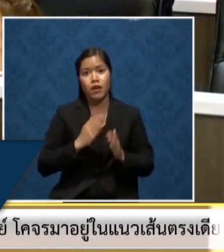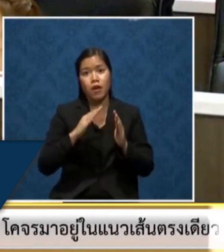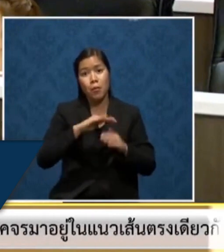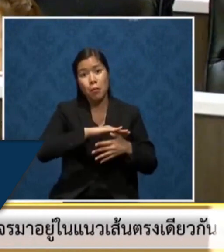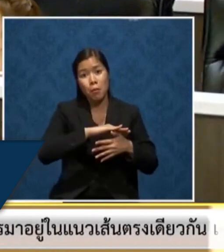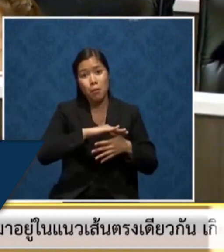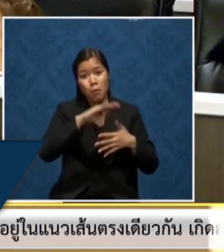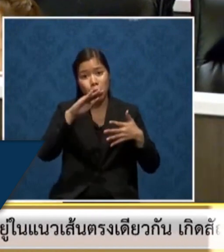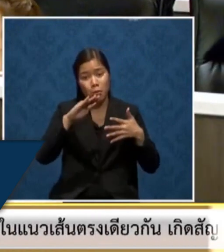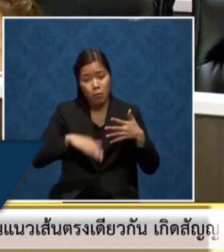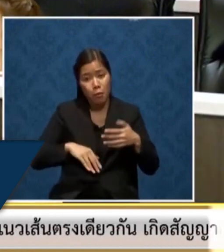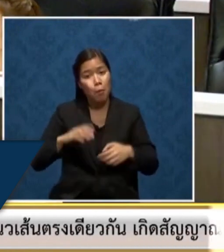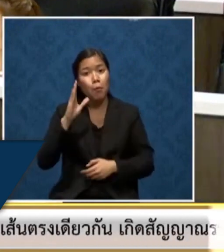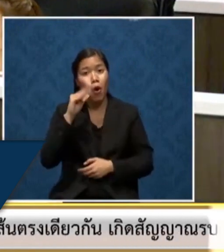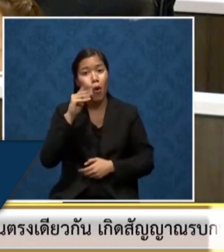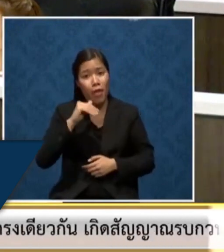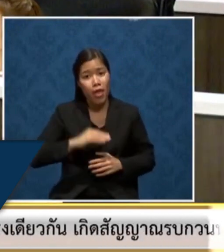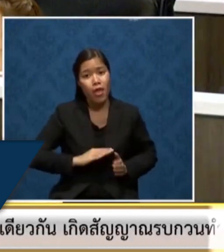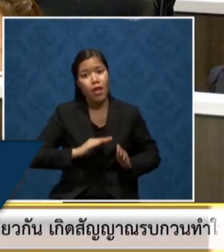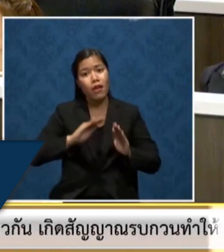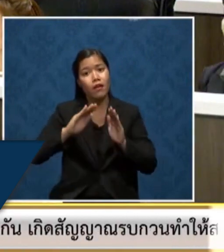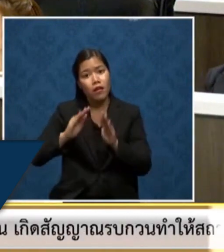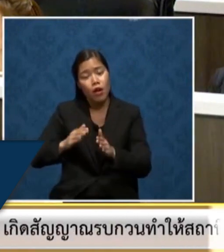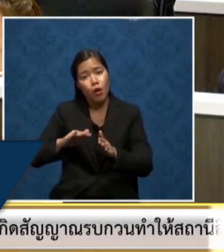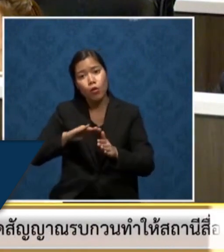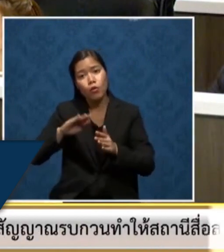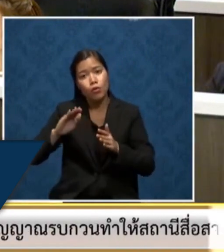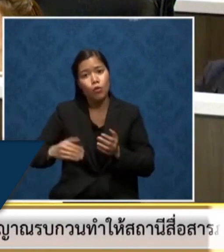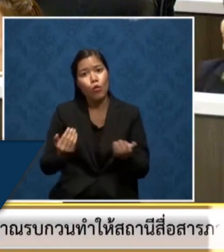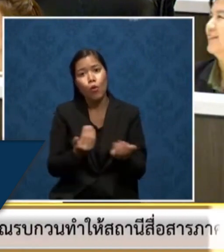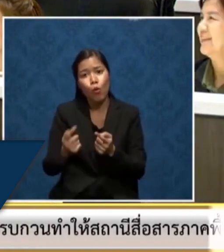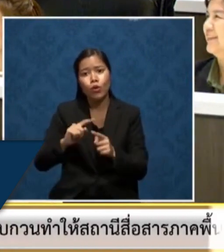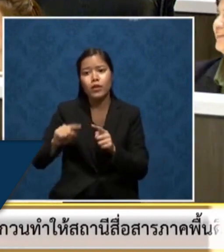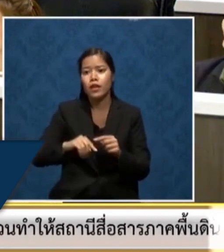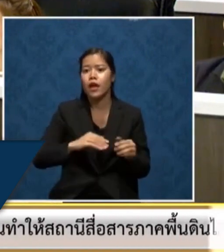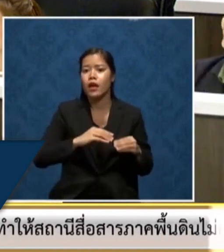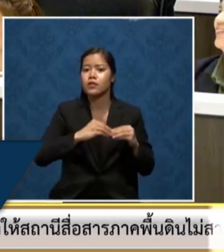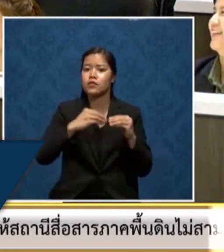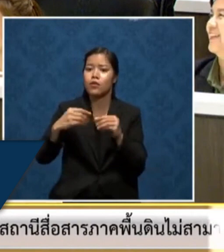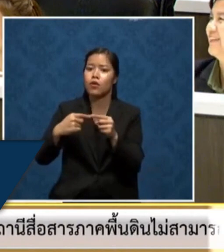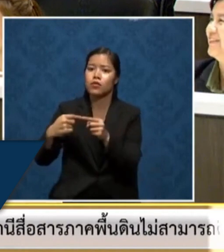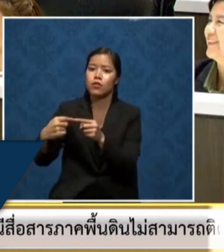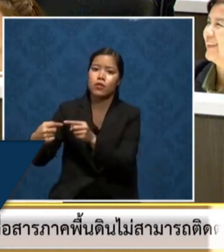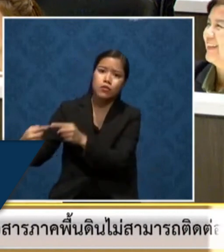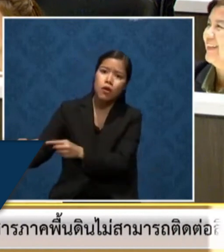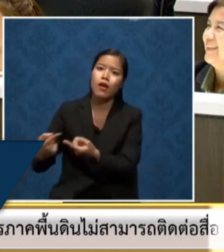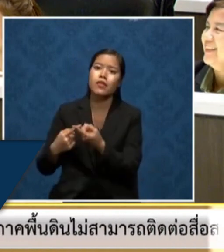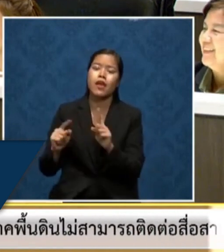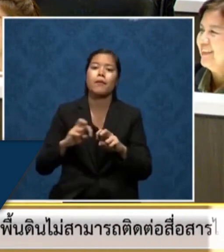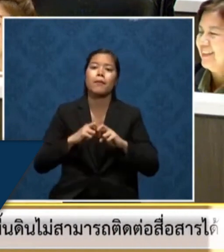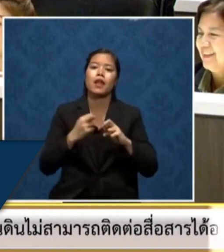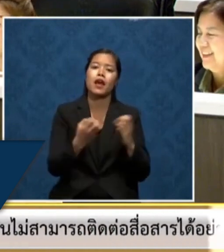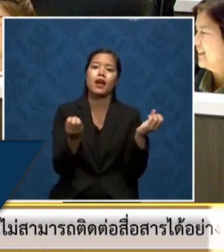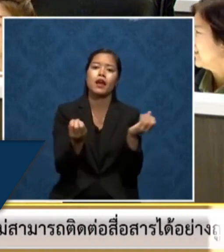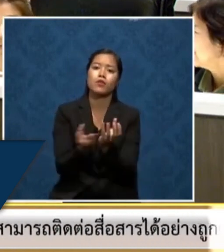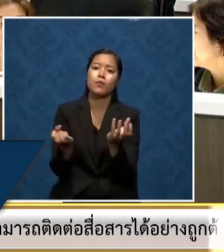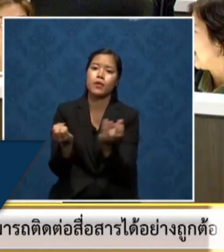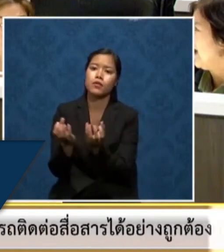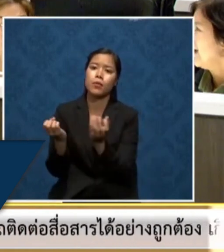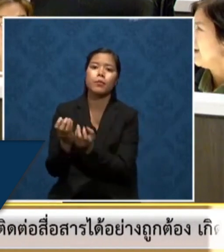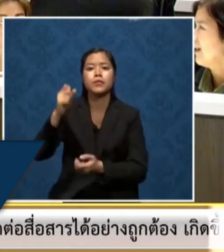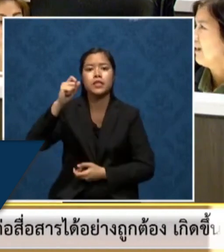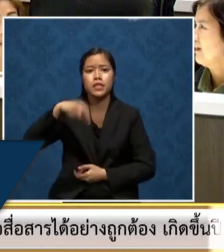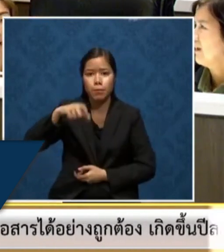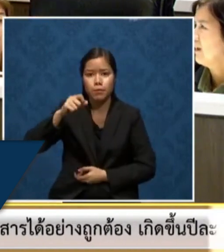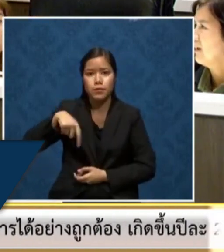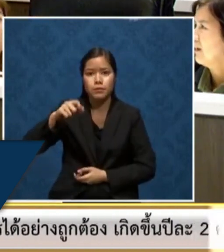รุ่นแล้วรุนเล่าที่เกษตรกรต้ช่วยเหอตวเองจากวนนั้นถึวัี้ปัญหาเดมๆ ก็เกิดขึ้นซ้ำแล้วซ้ำอีกภัยแรงก็